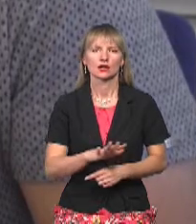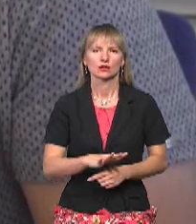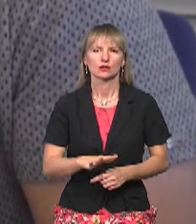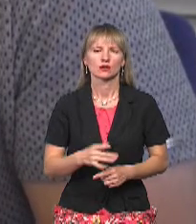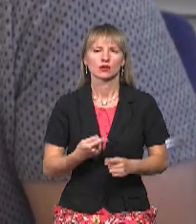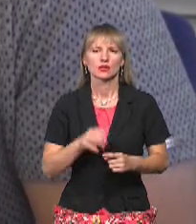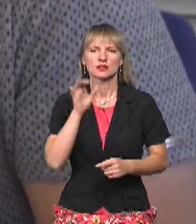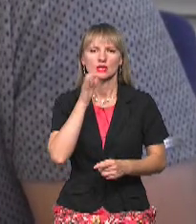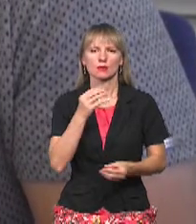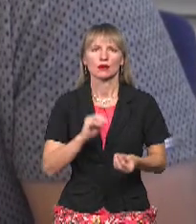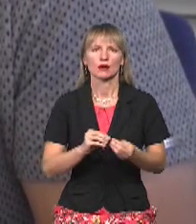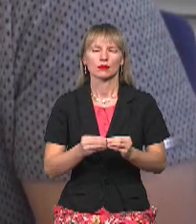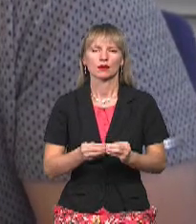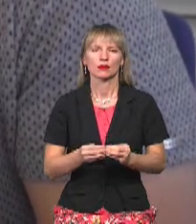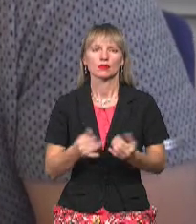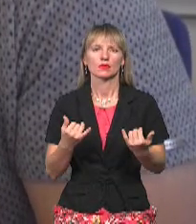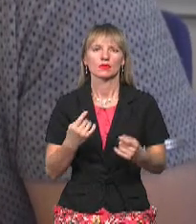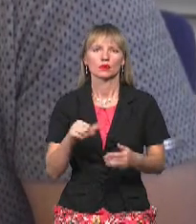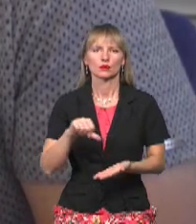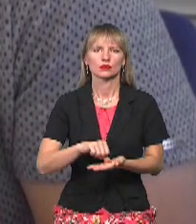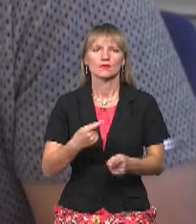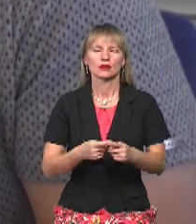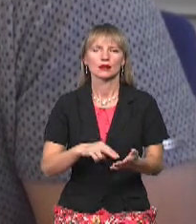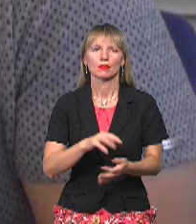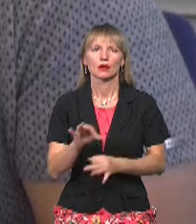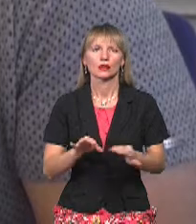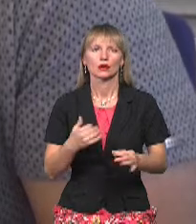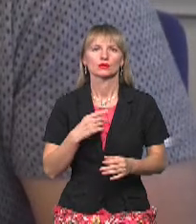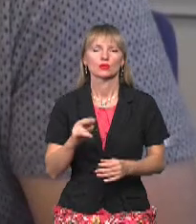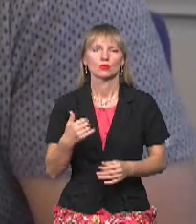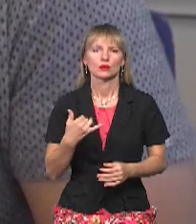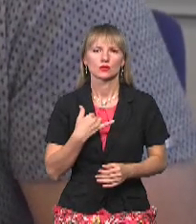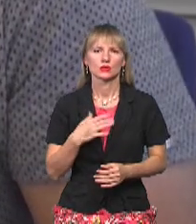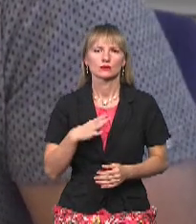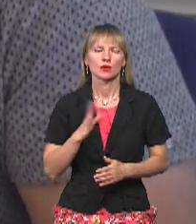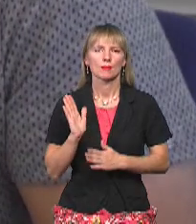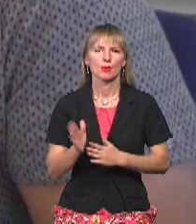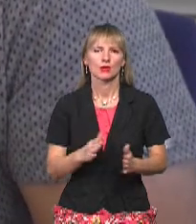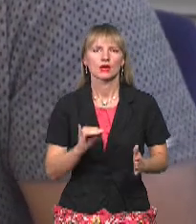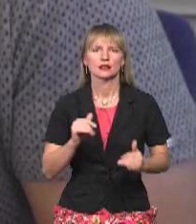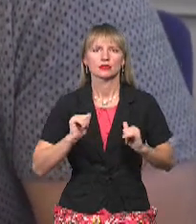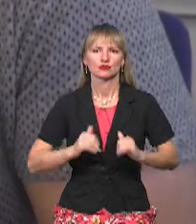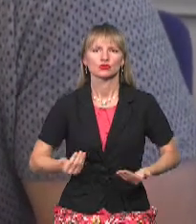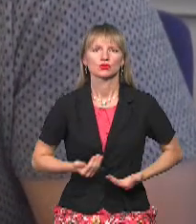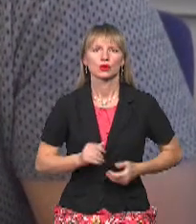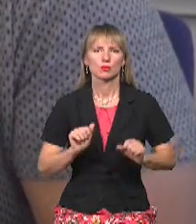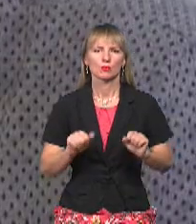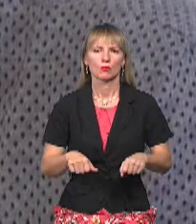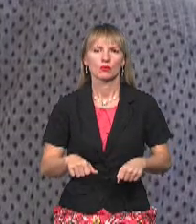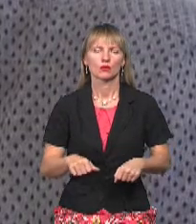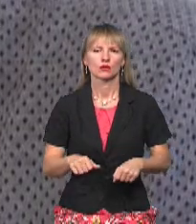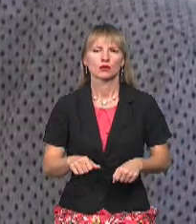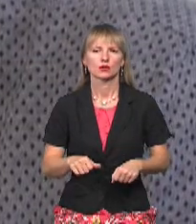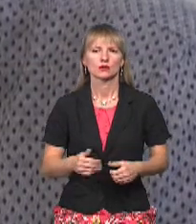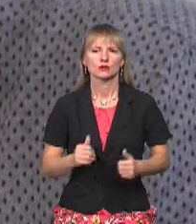серйозна проблема. Тому ми будемо участь в цьому проєкті і хочемо, щоб у нас на території села був порядок і спокійно жителі могли спати. У